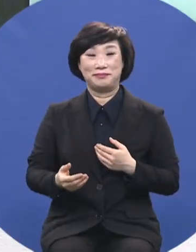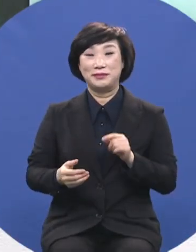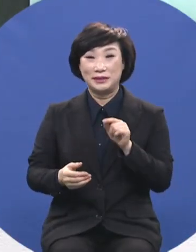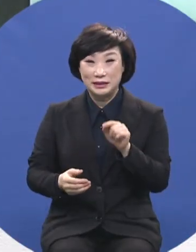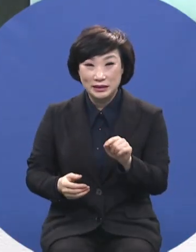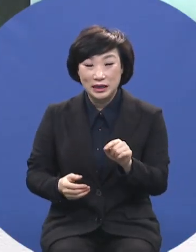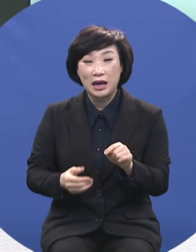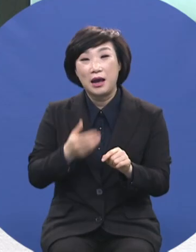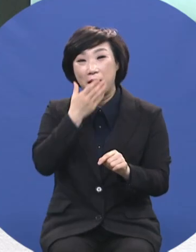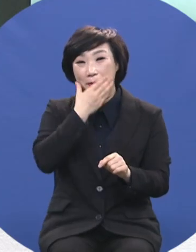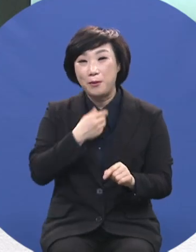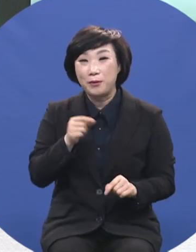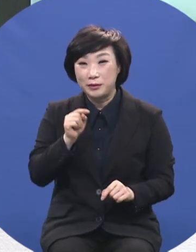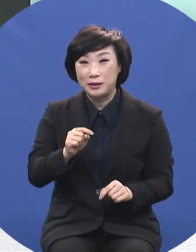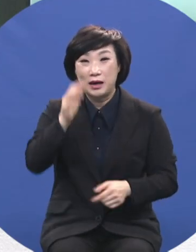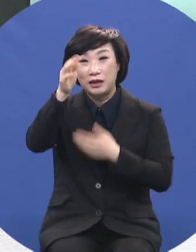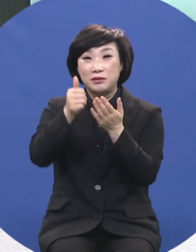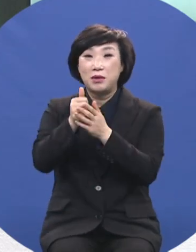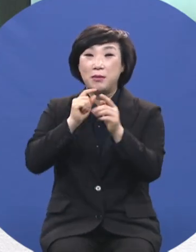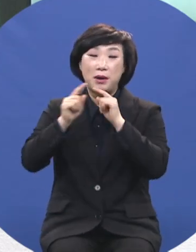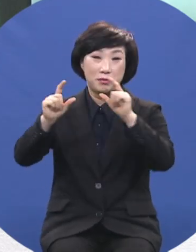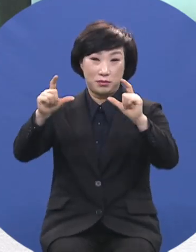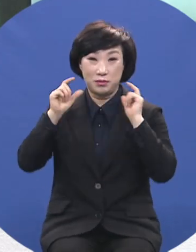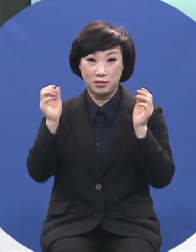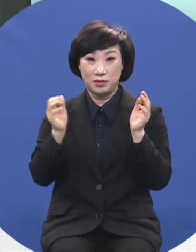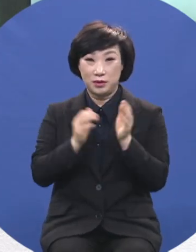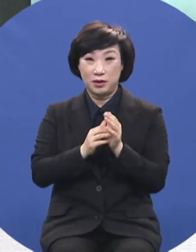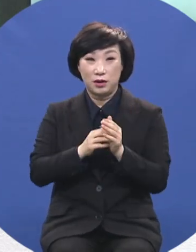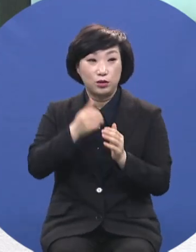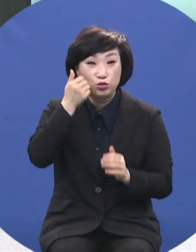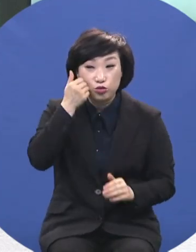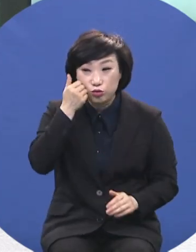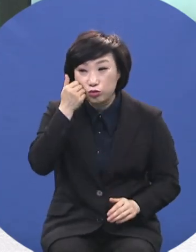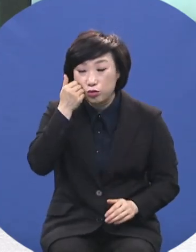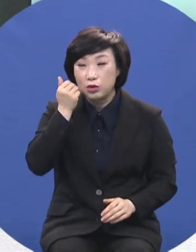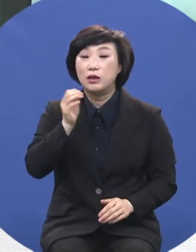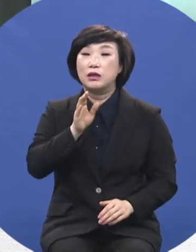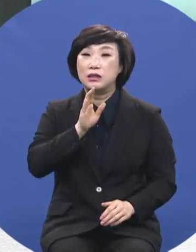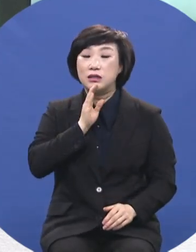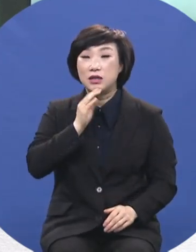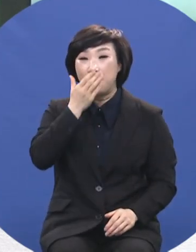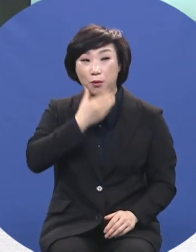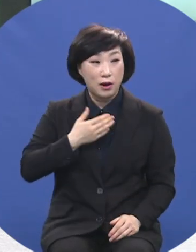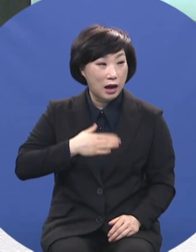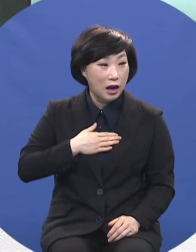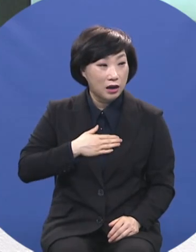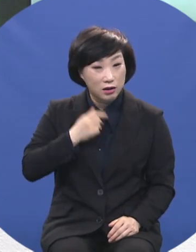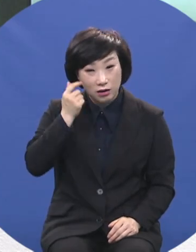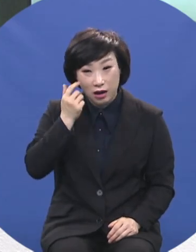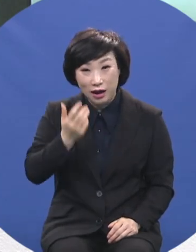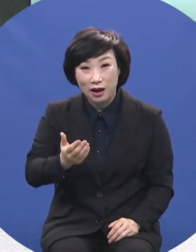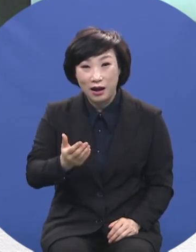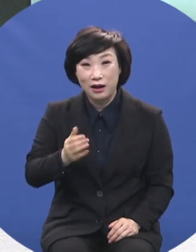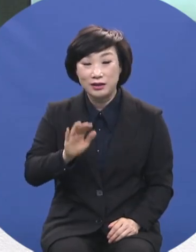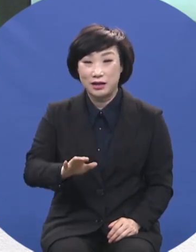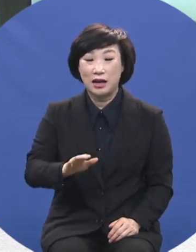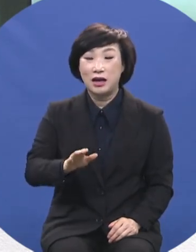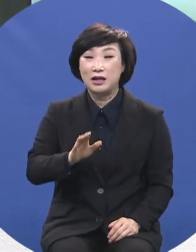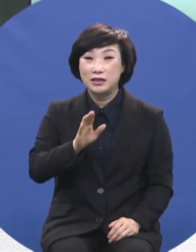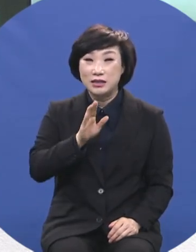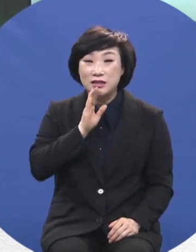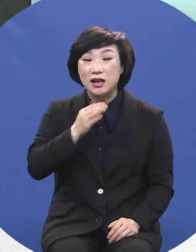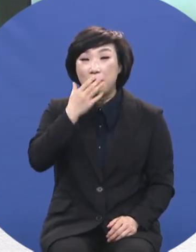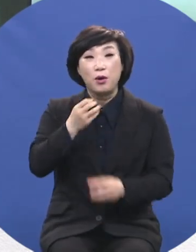이것이 복이라고 하나님이 하셨어. 누가 진짜 복을 아시는 분이? 누가